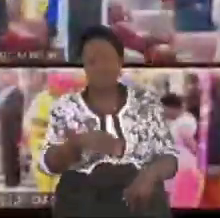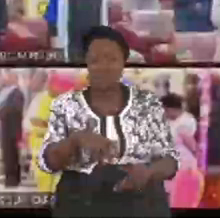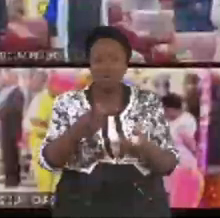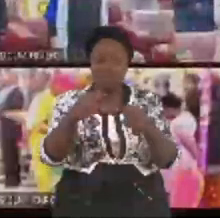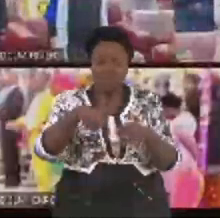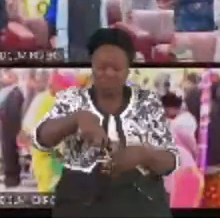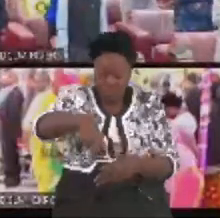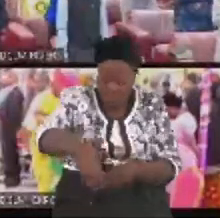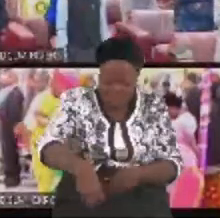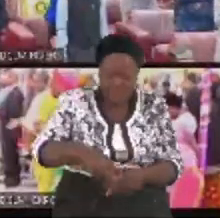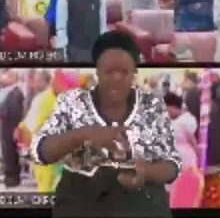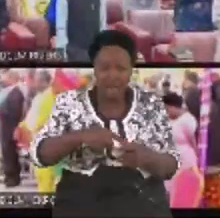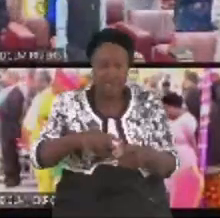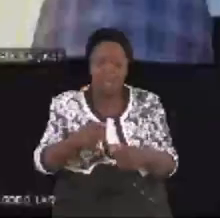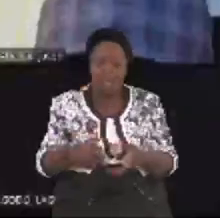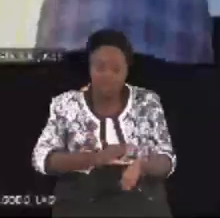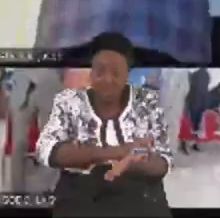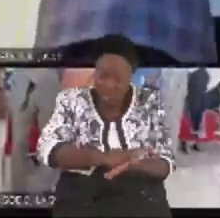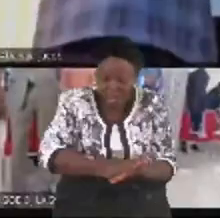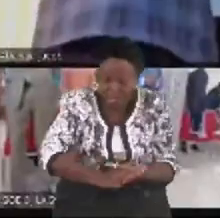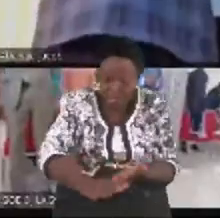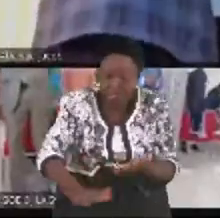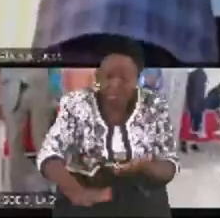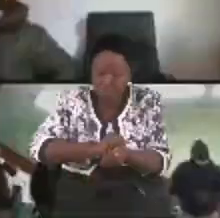Il s'est rabaissé,